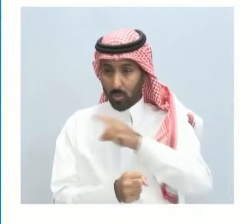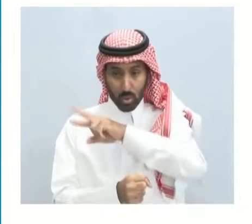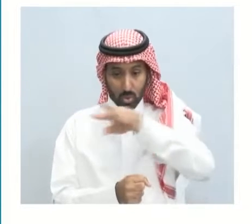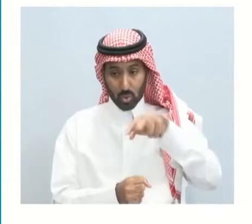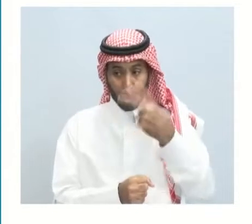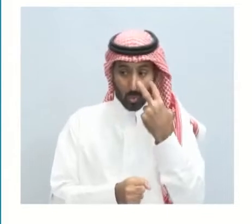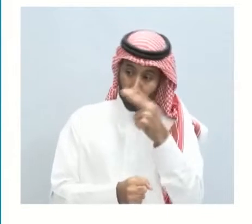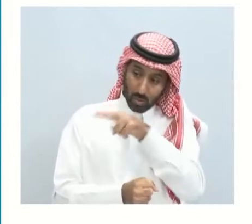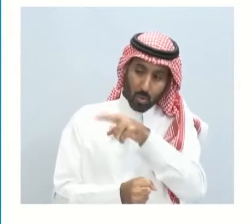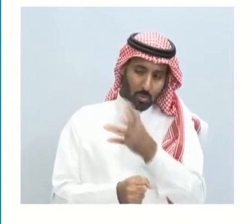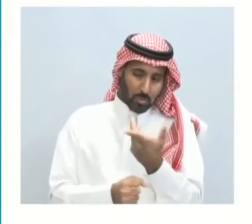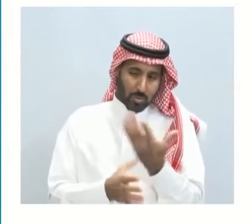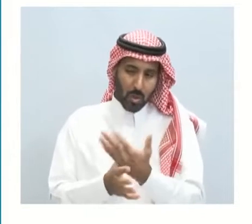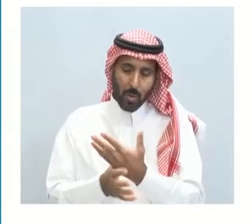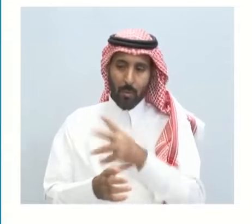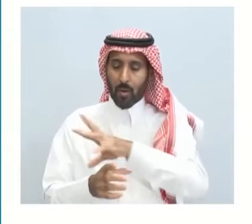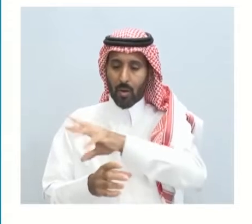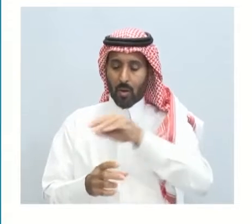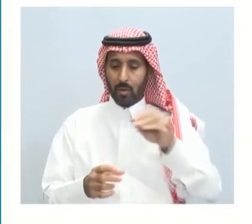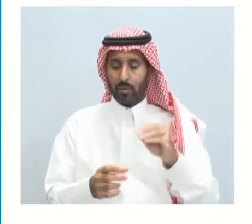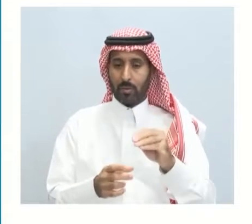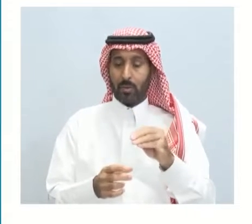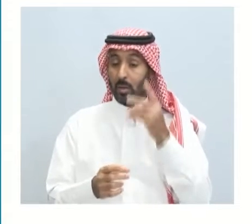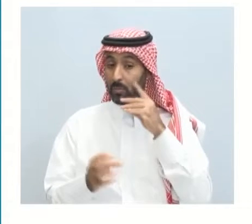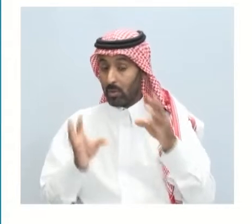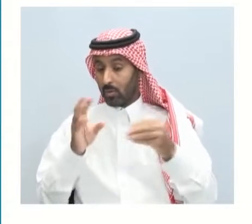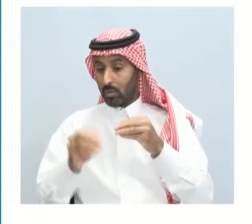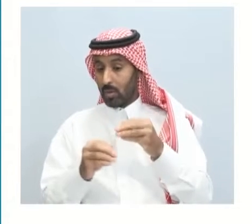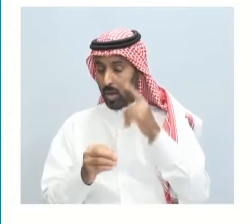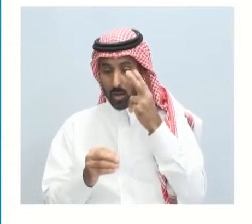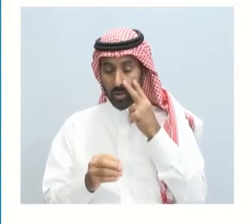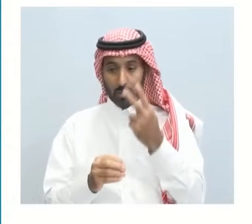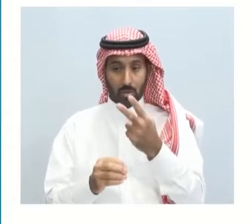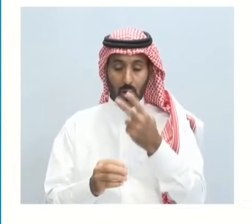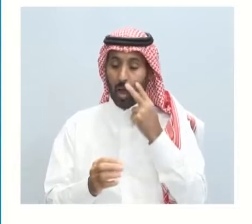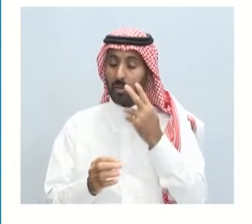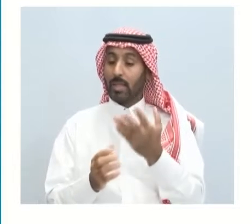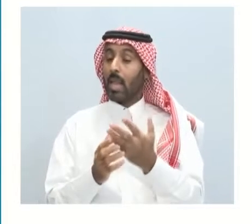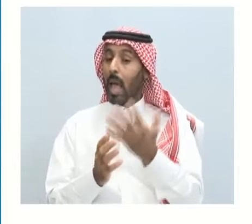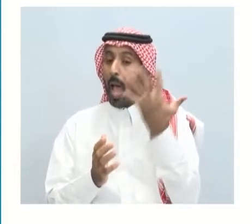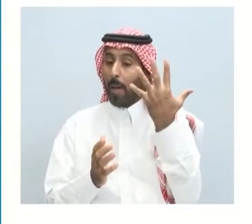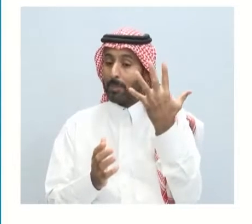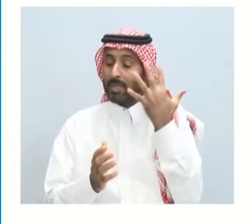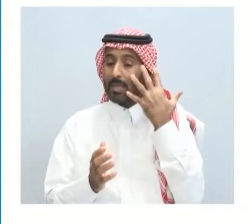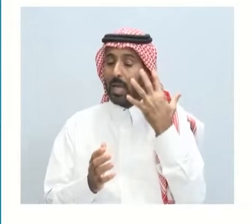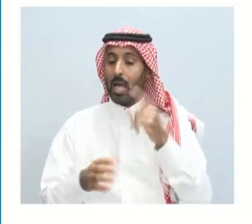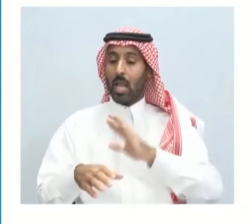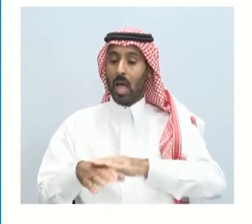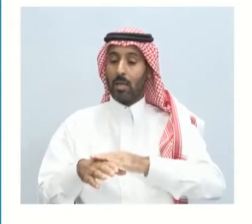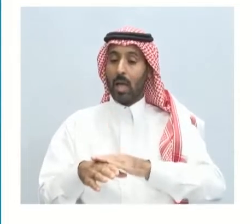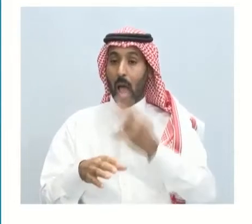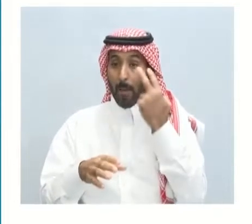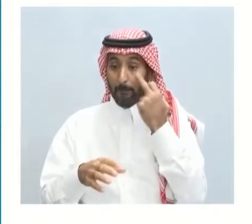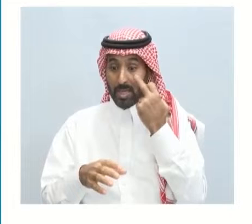على الملاحظات التي توصلوا لها عن طريق الحواس الخمس سواء